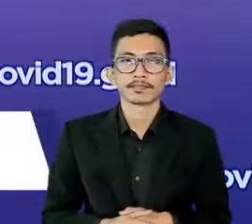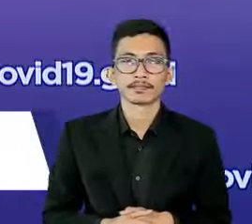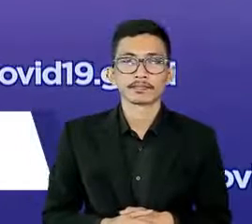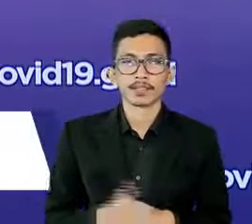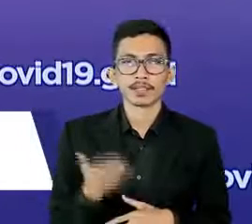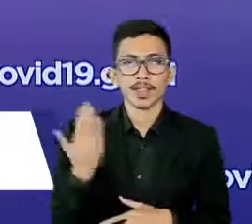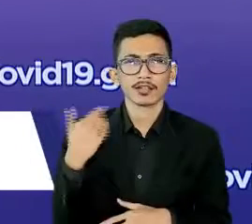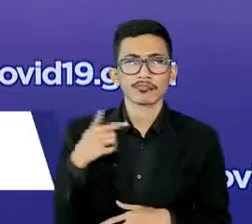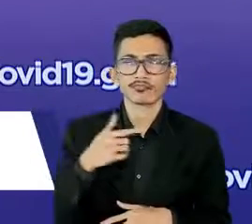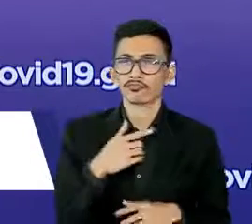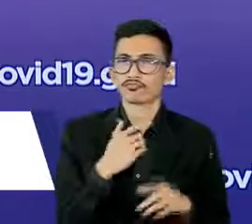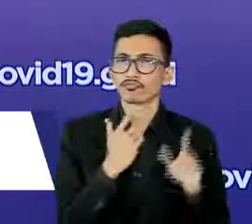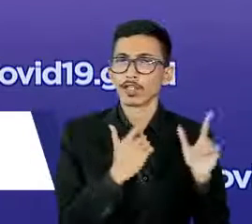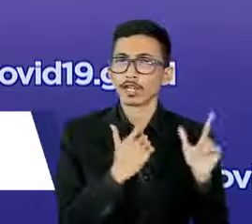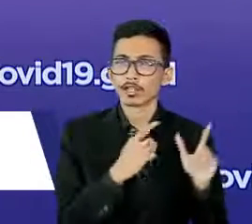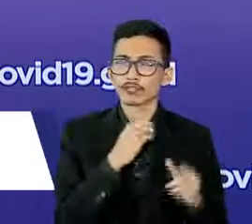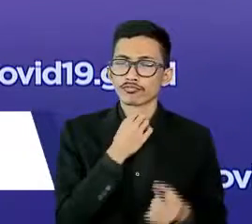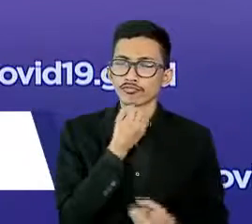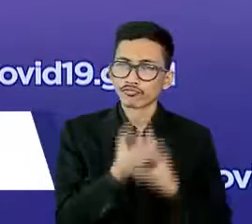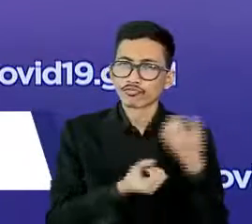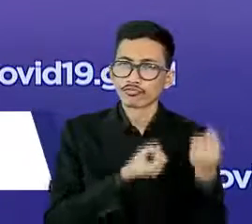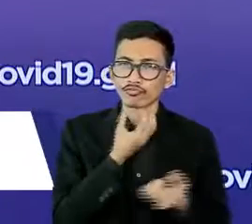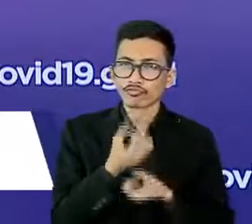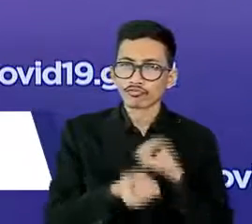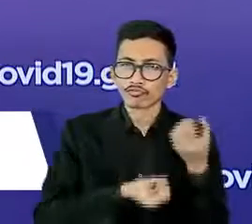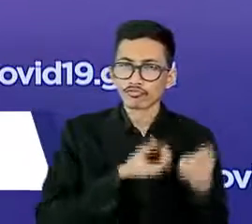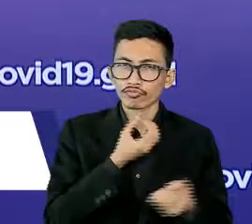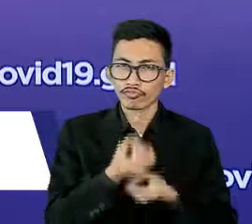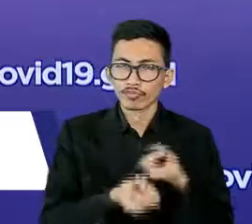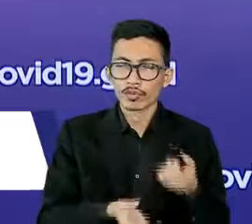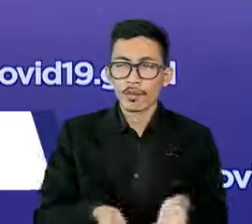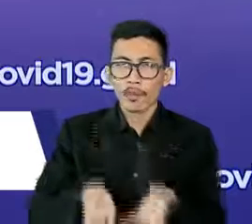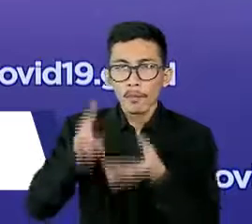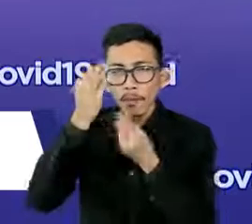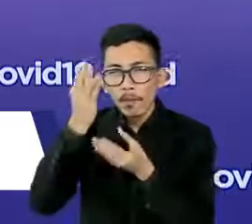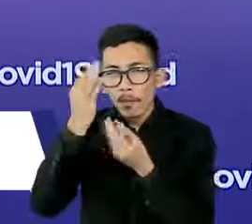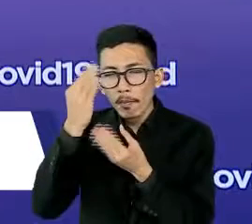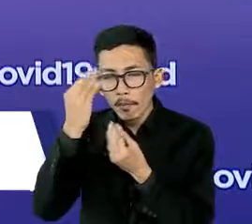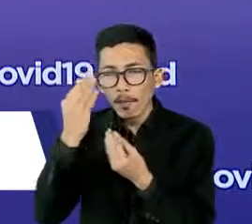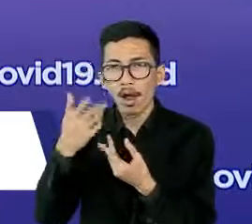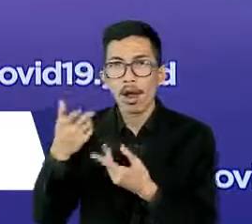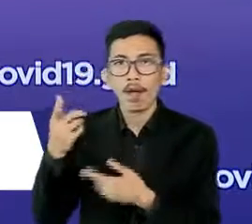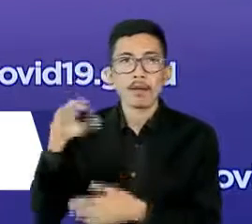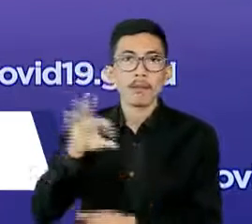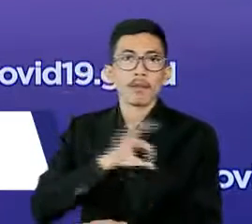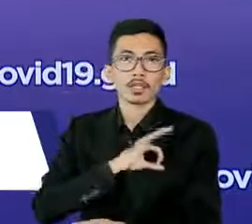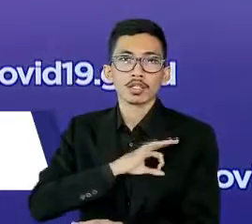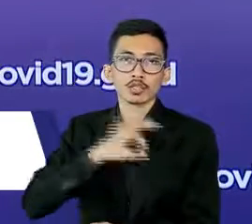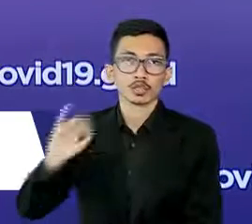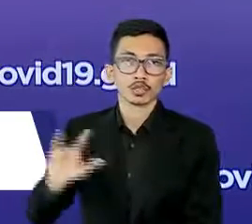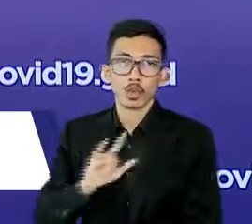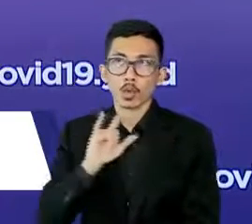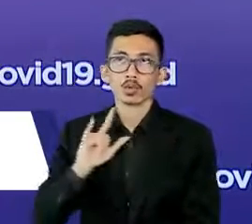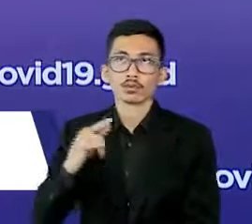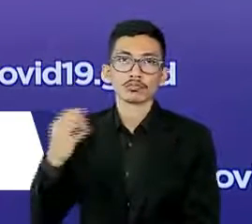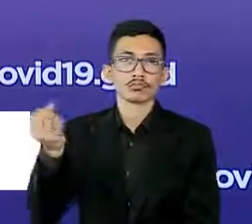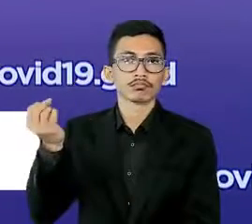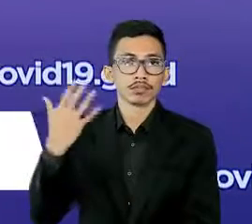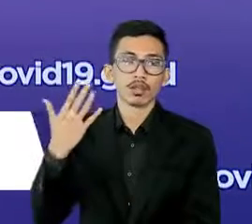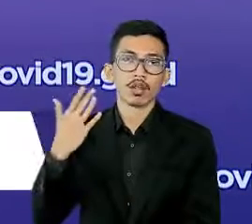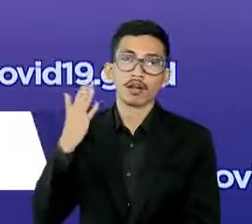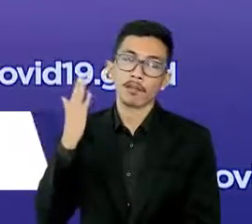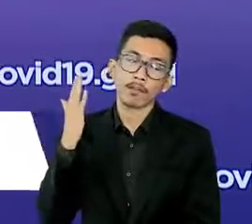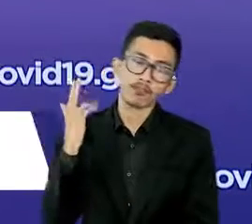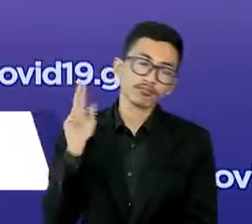bahwa Panglima TNI dan kita sudah mendengar semua bahwa presiden Joko Widodo memutuskan untuk